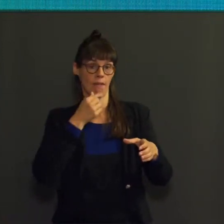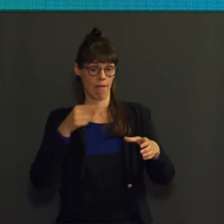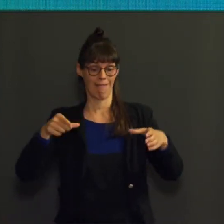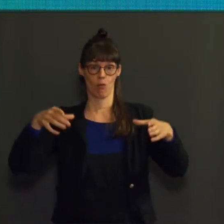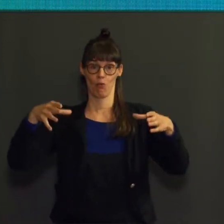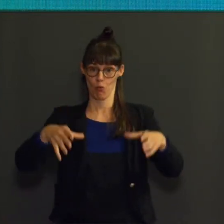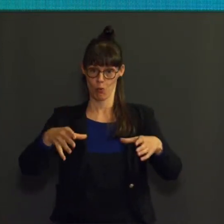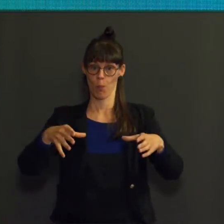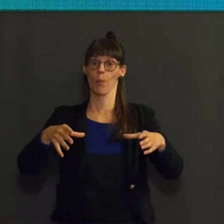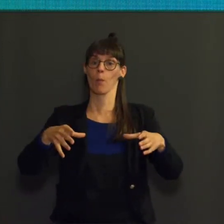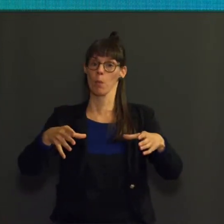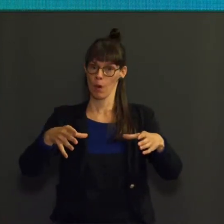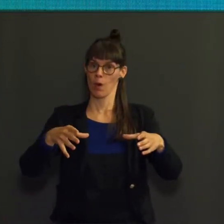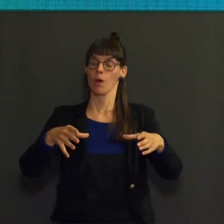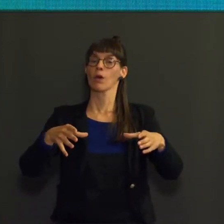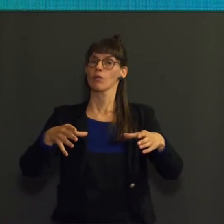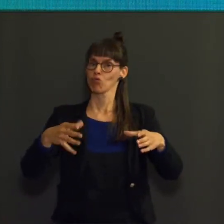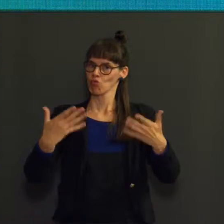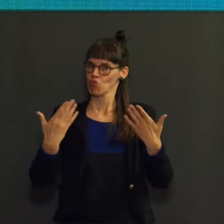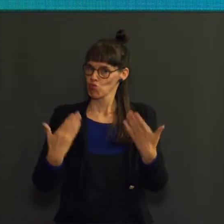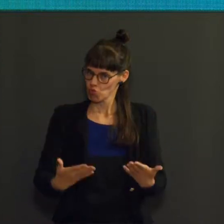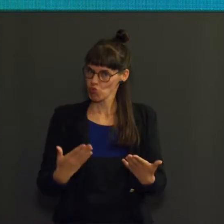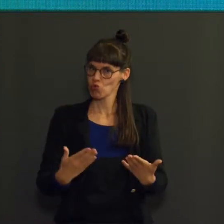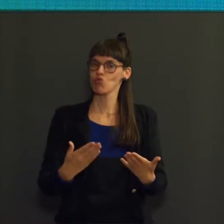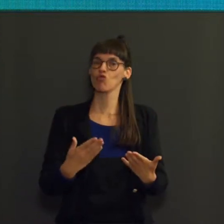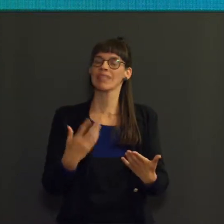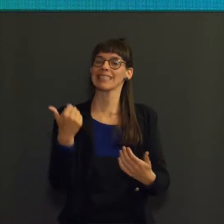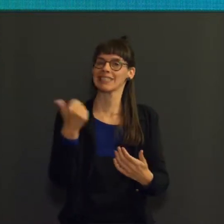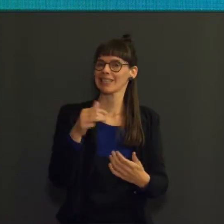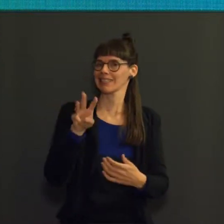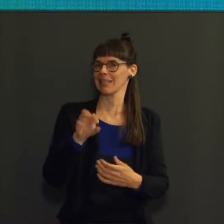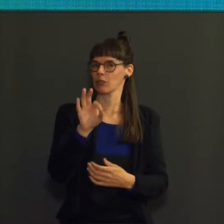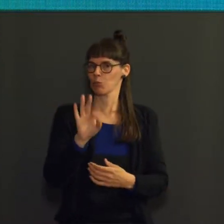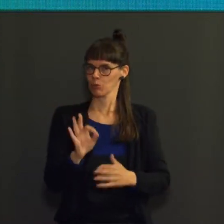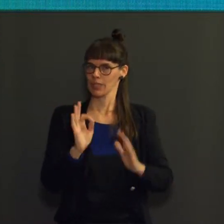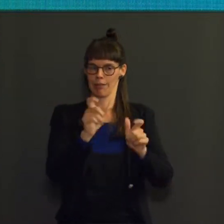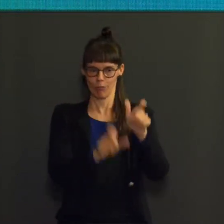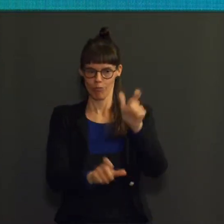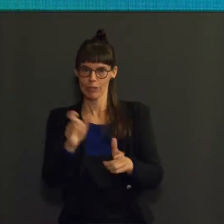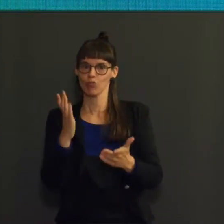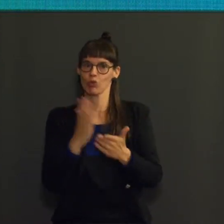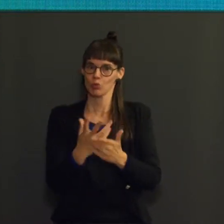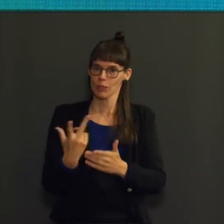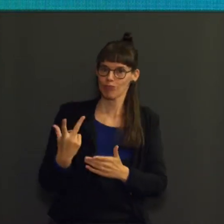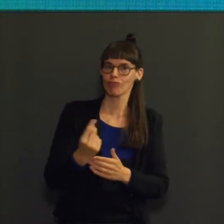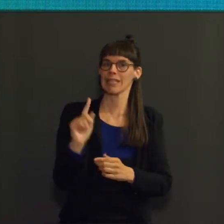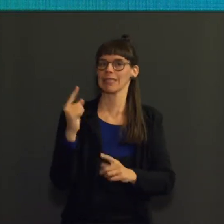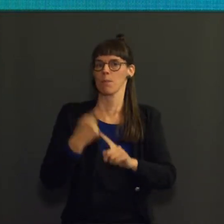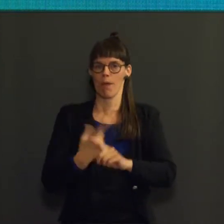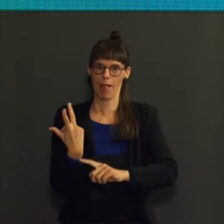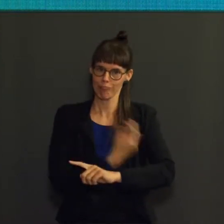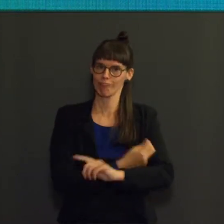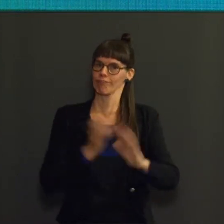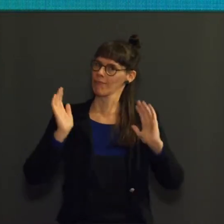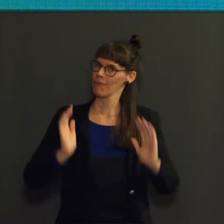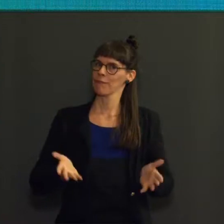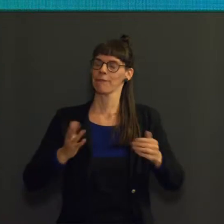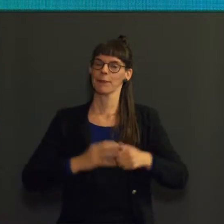jaar zien we reeds een vaccinatiegraad van 36% voor de eerste dosis.